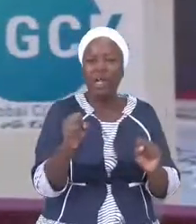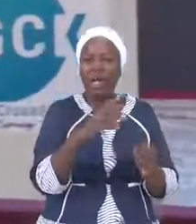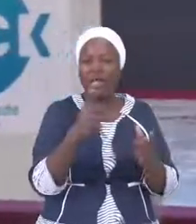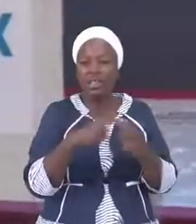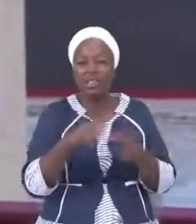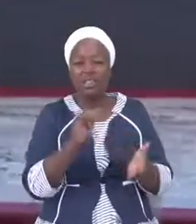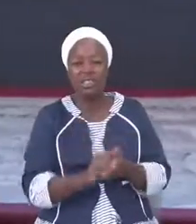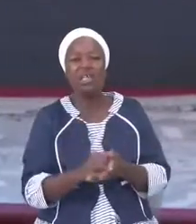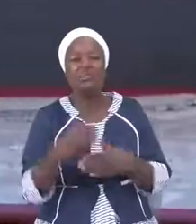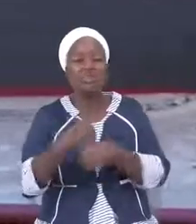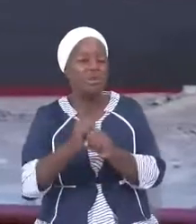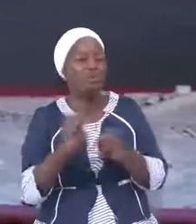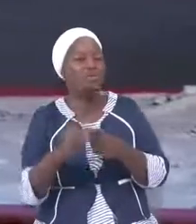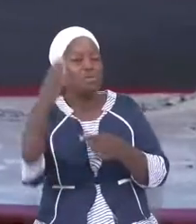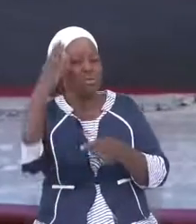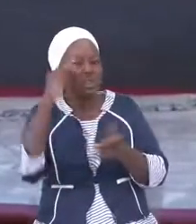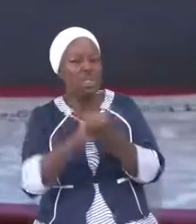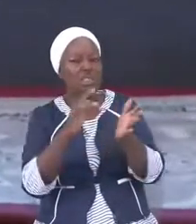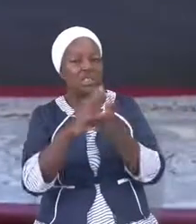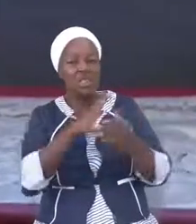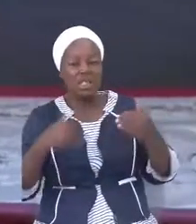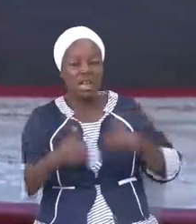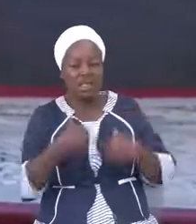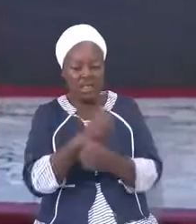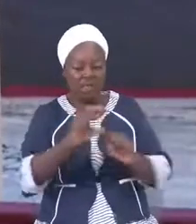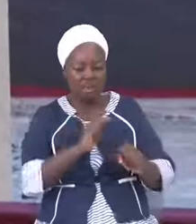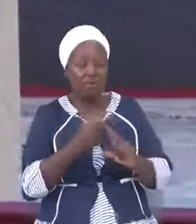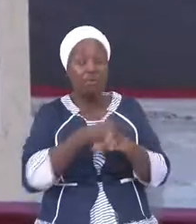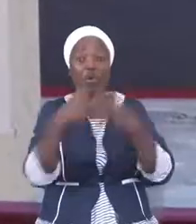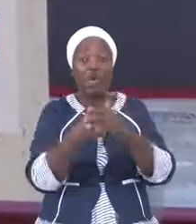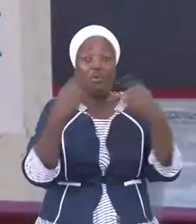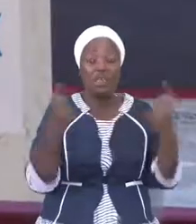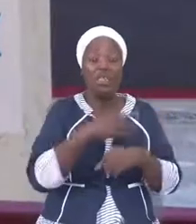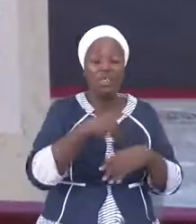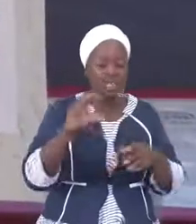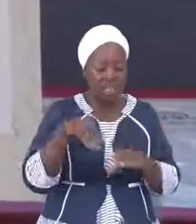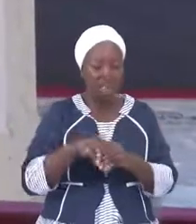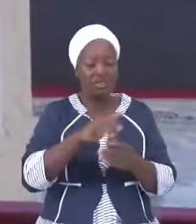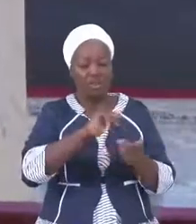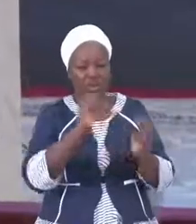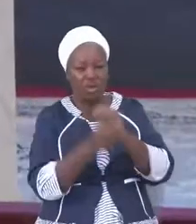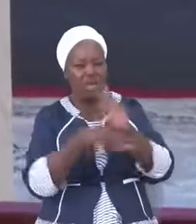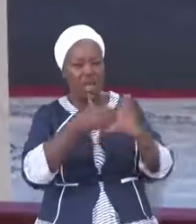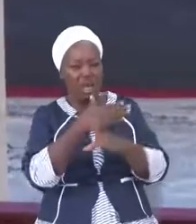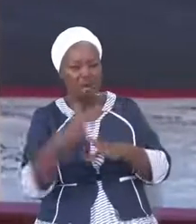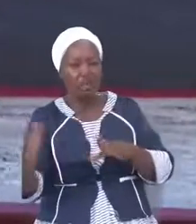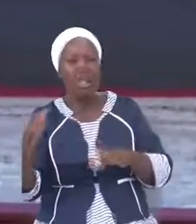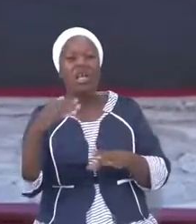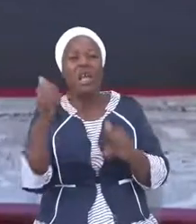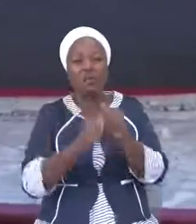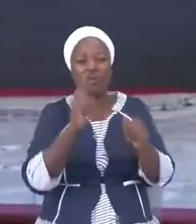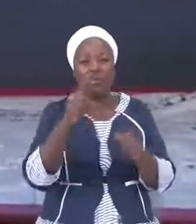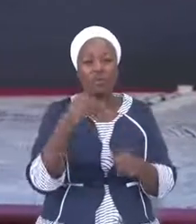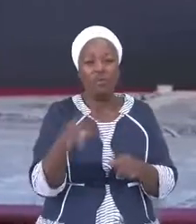Parce qu'il envoie celui qui vous a été destiné, Jésus-Christ.